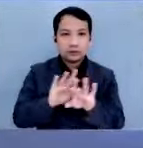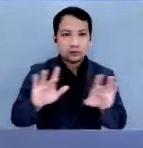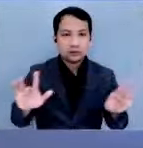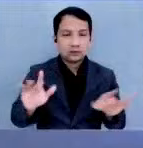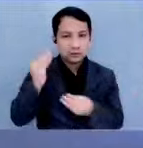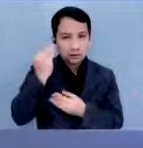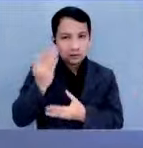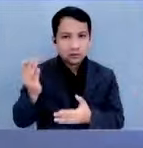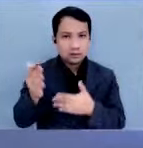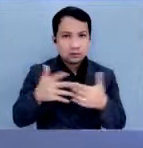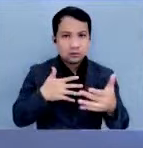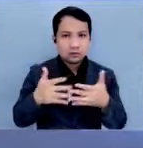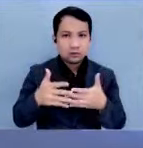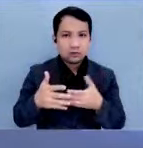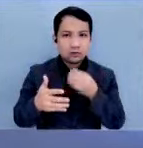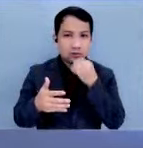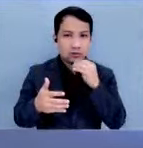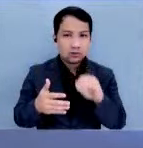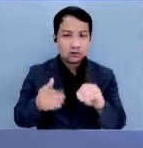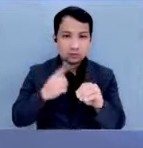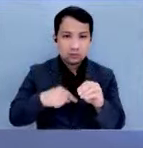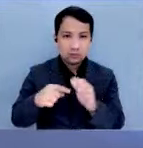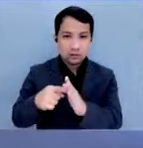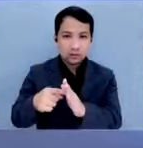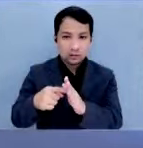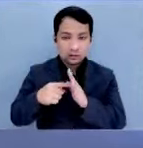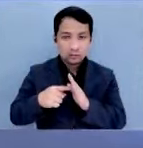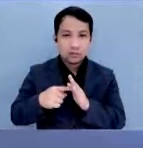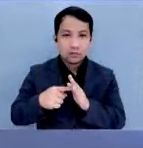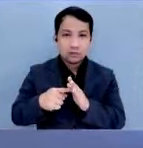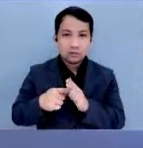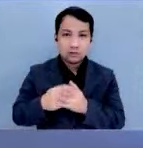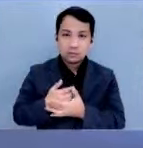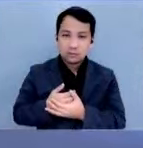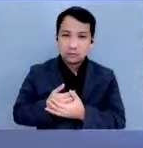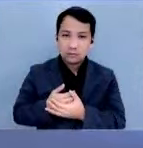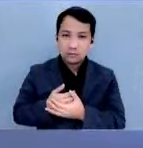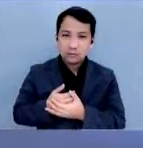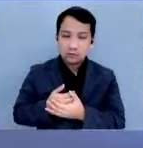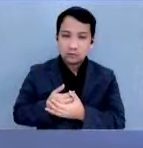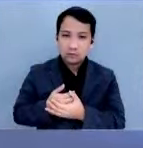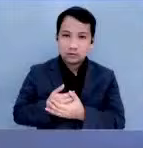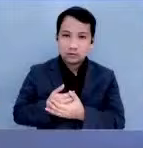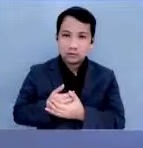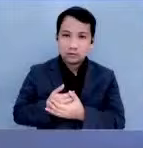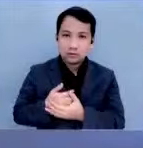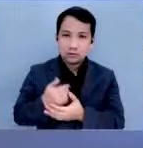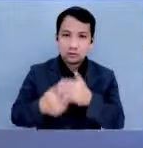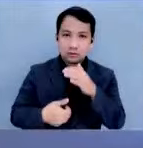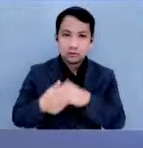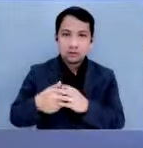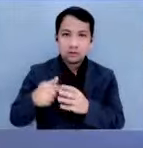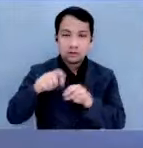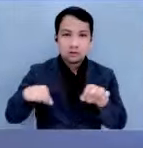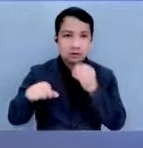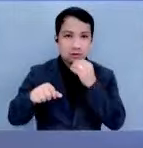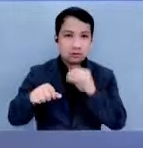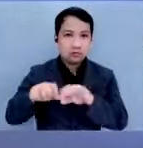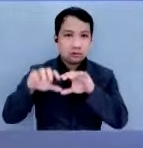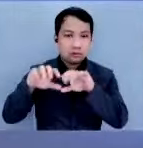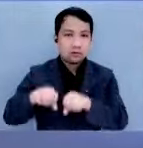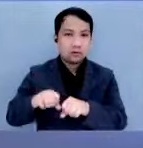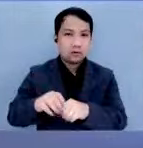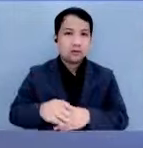anumang show cause order requirements bago mag-cite in contempt at maglabas ng isang arrest order. Sa